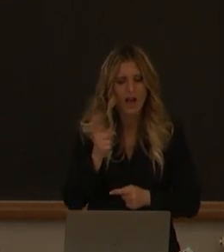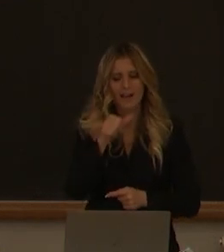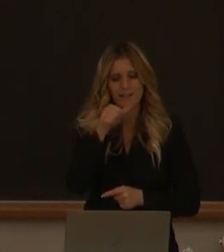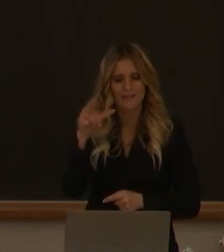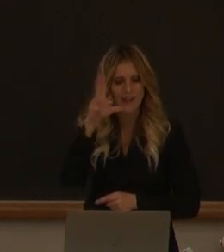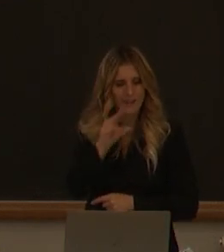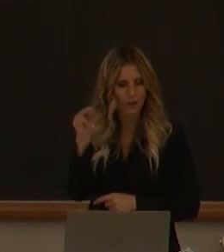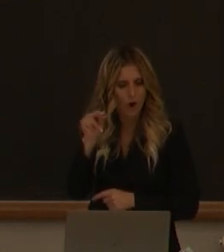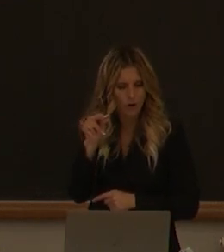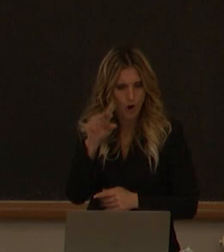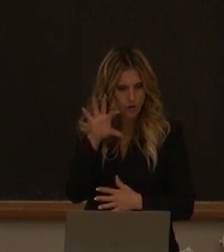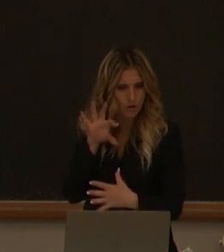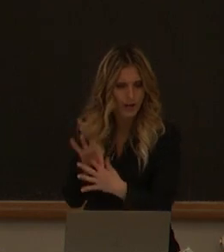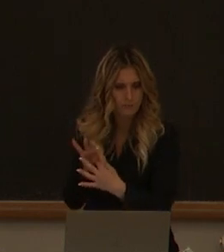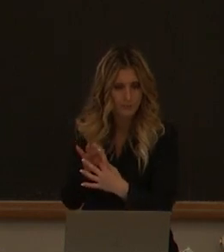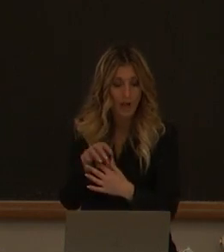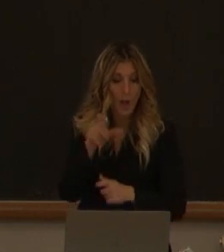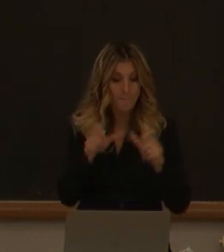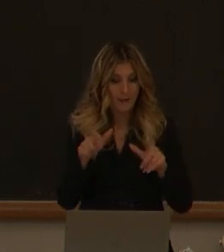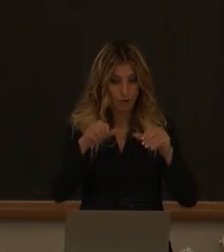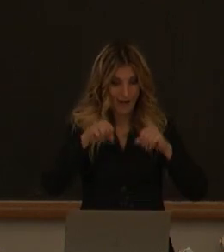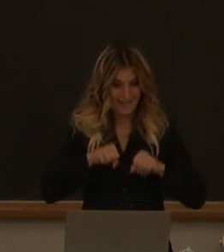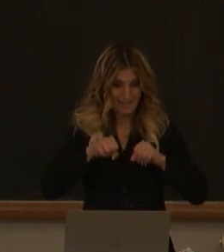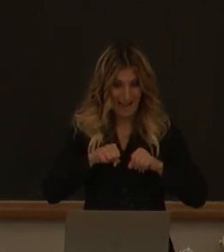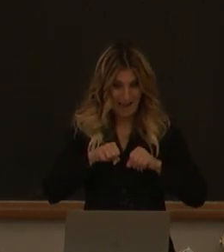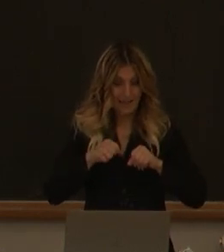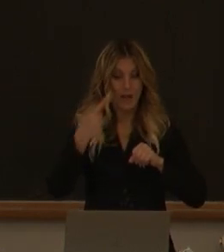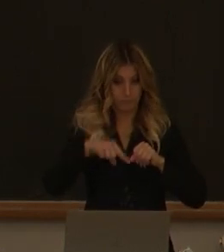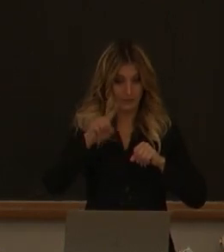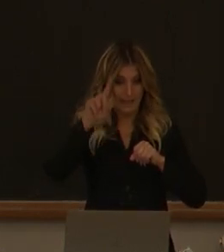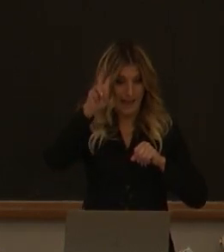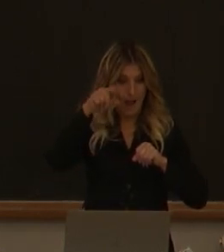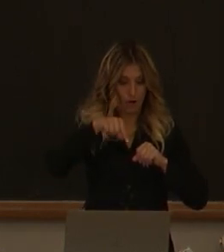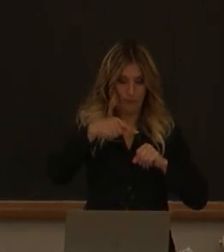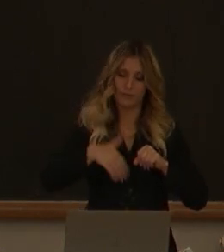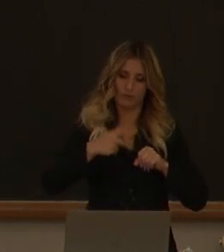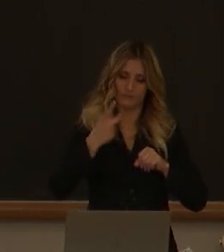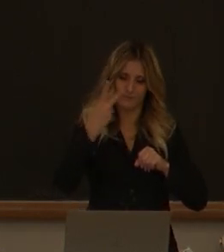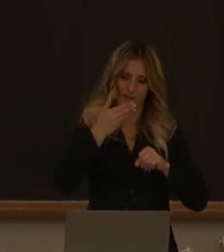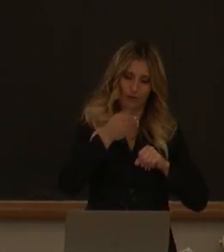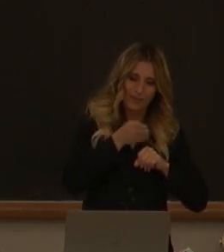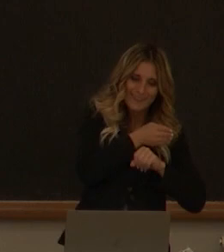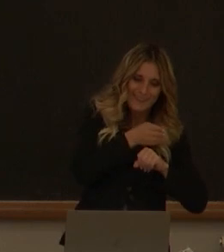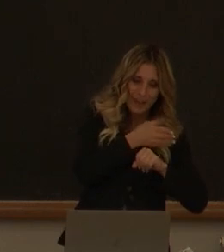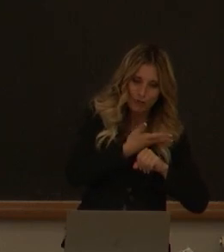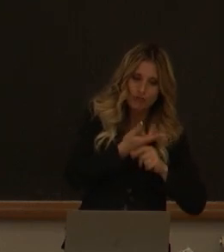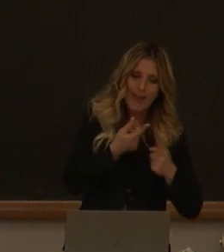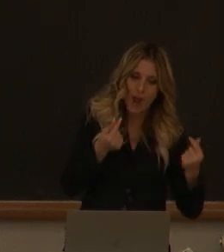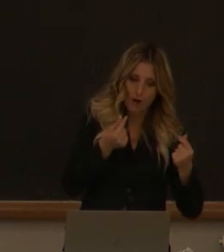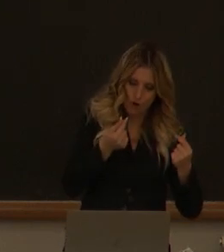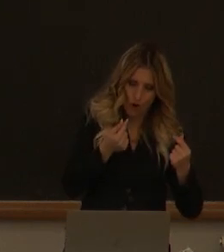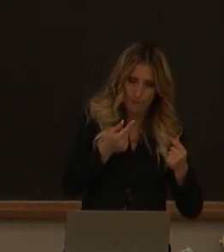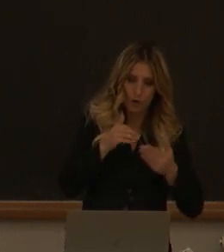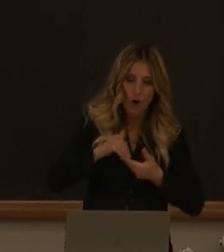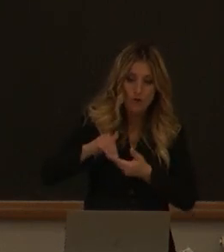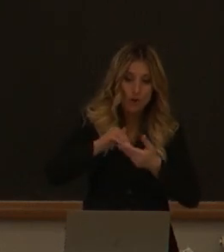riconoscere il legame tra persone sane, e qua c'è anche un tema economico dietro che è la spesa sanitaria, società